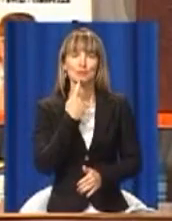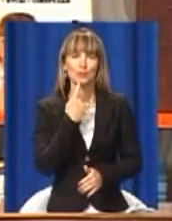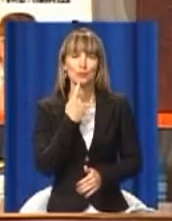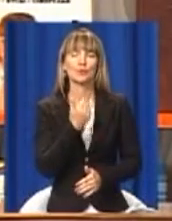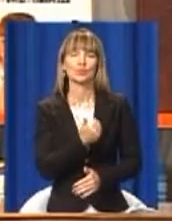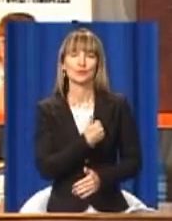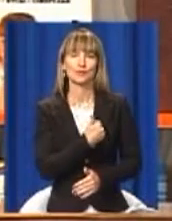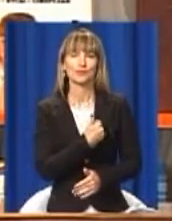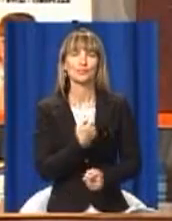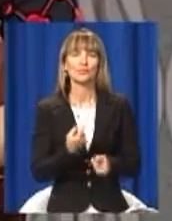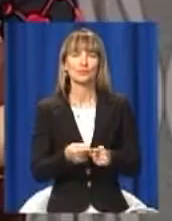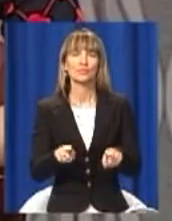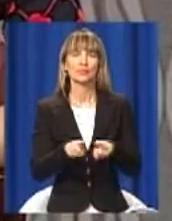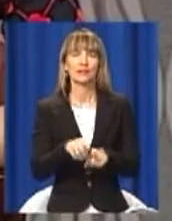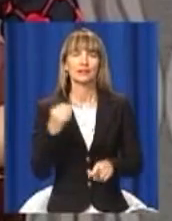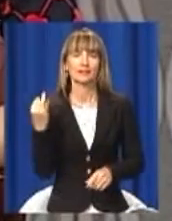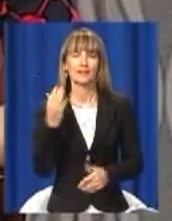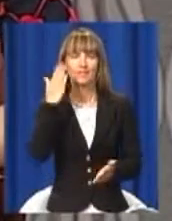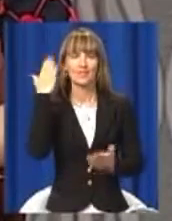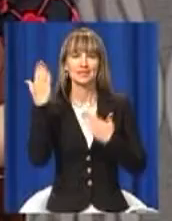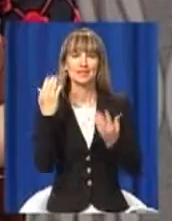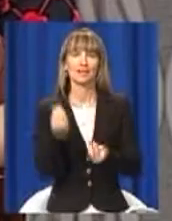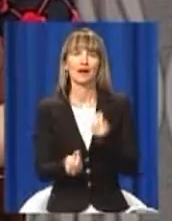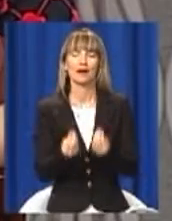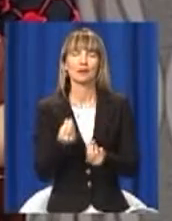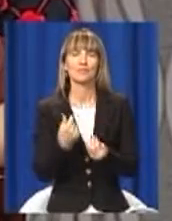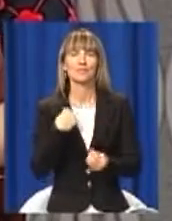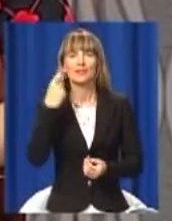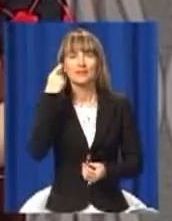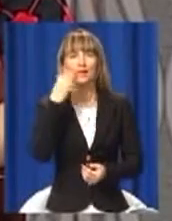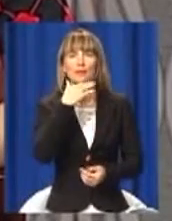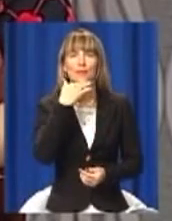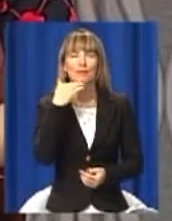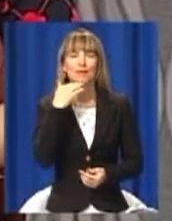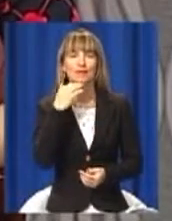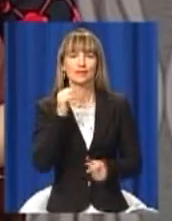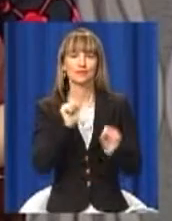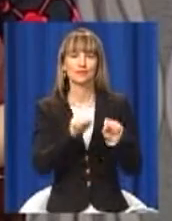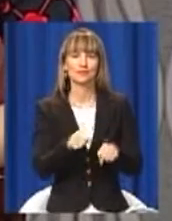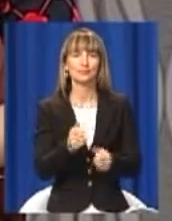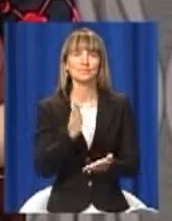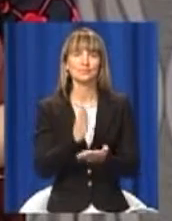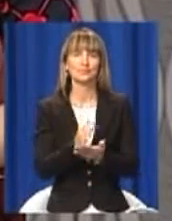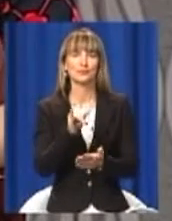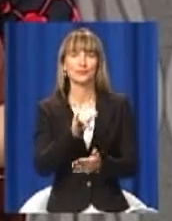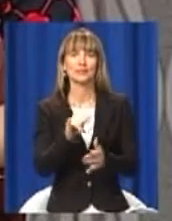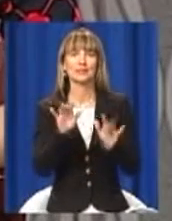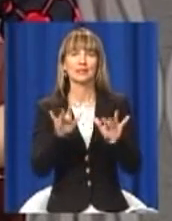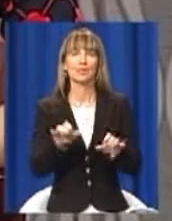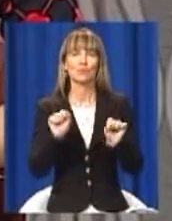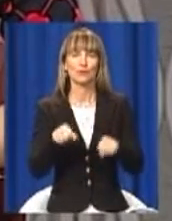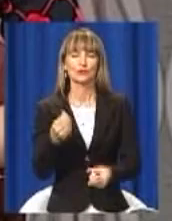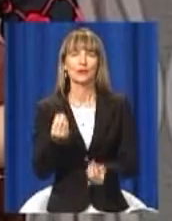спробувати? Хочу. Це теж дуже така весела гра. Я ще знаю дуже багато методів, виявляється, зі снігом можна